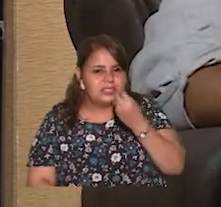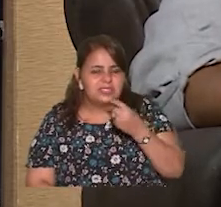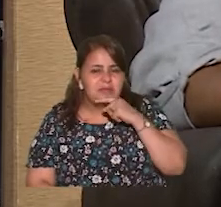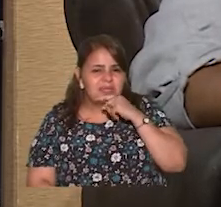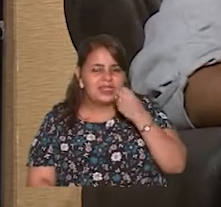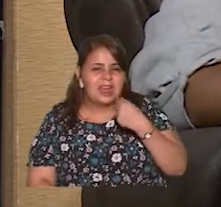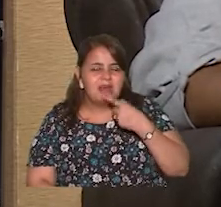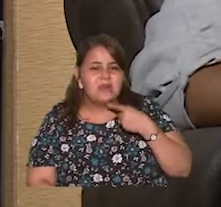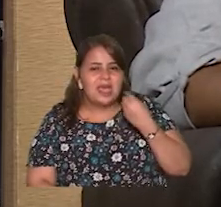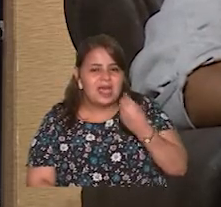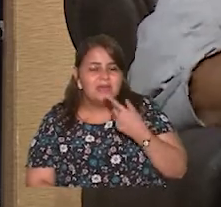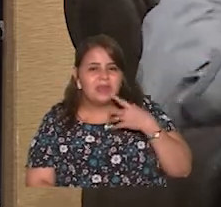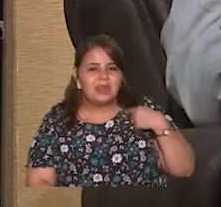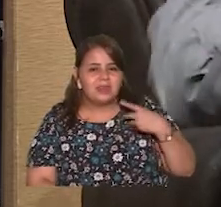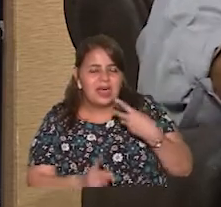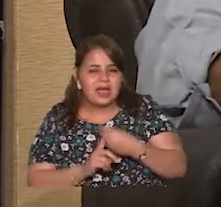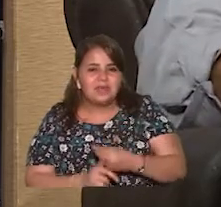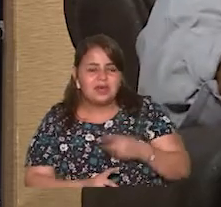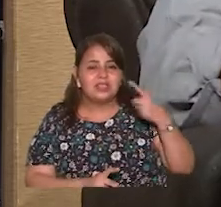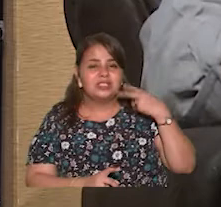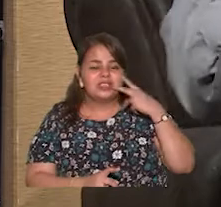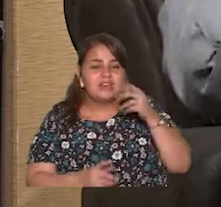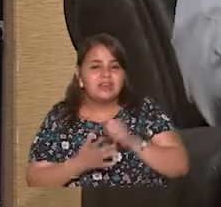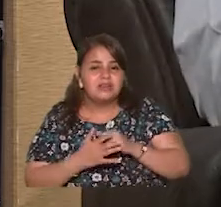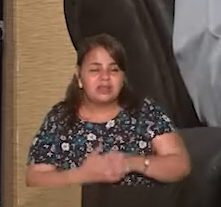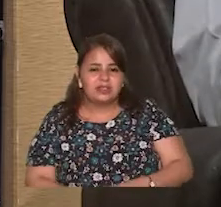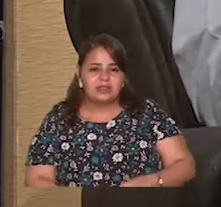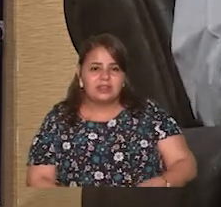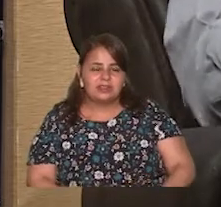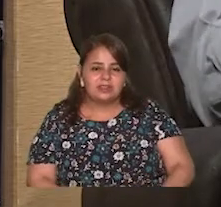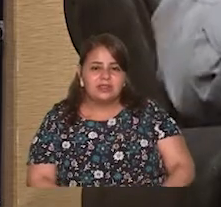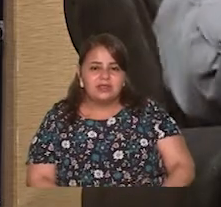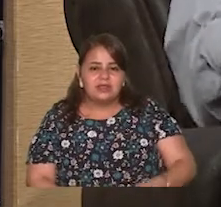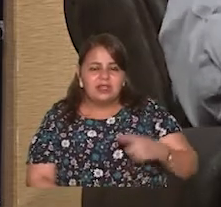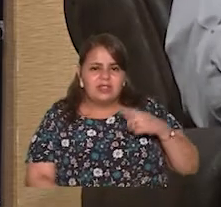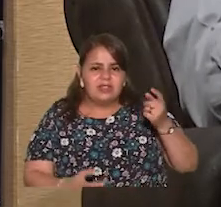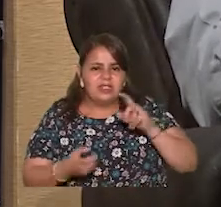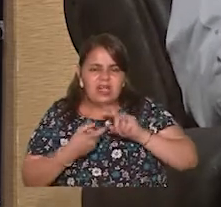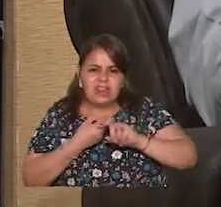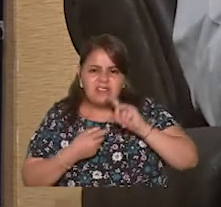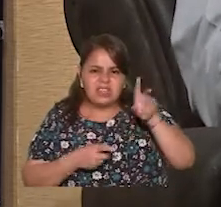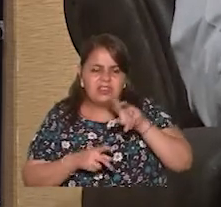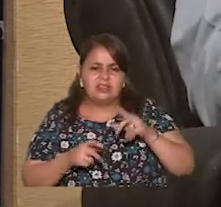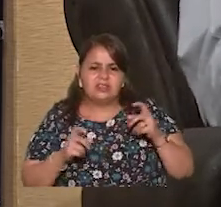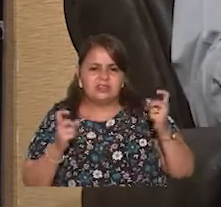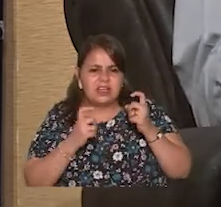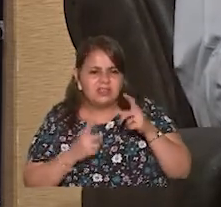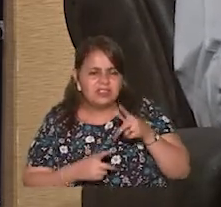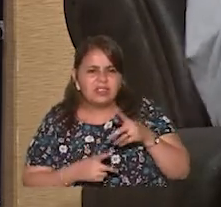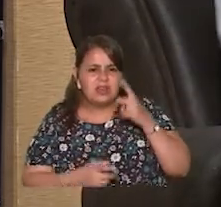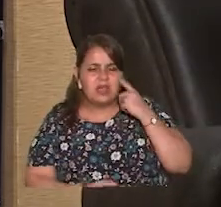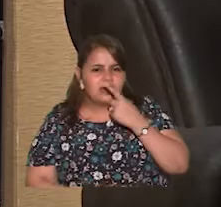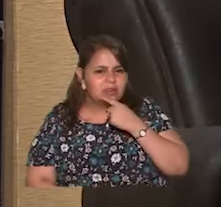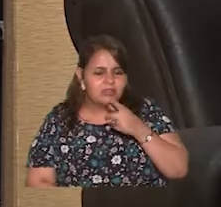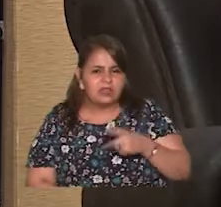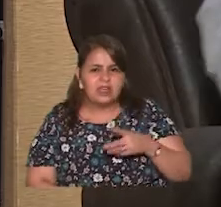يا بنتي ده ما بيحبكيش، انا خايف عليكي. طب ما هي شايفه ده في البيت، وشايف ان انتوا عايشين مع بعض عادي، يعني بتتخانقوا وبتعيطها فمش فاهمه انه ده